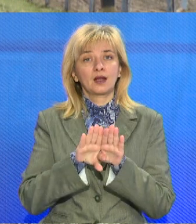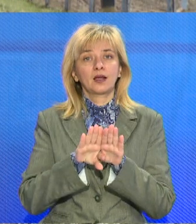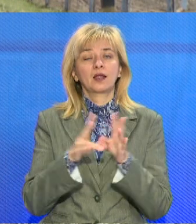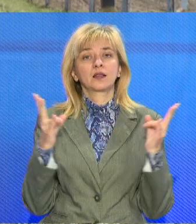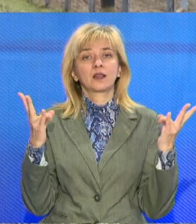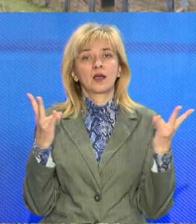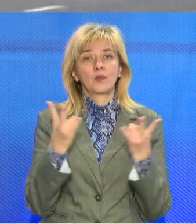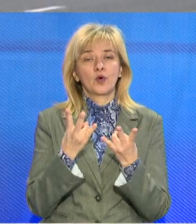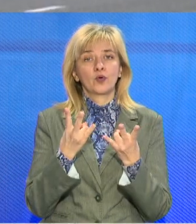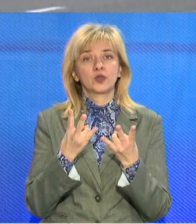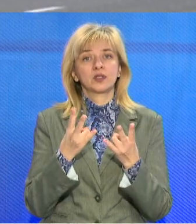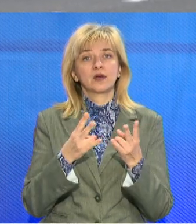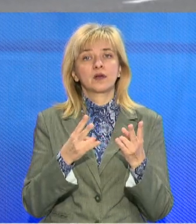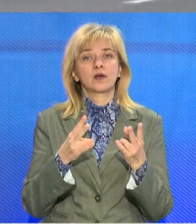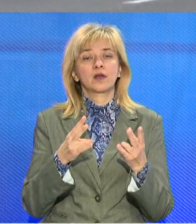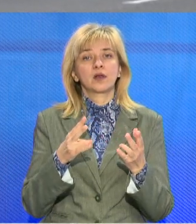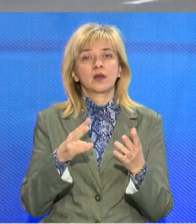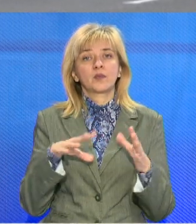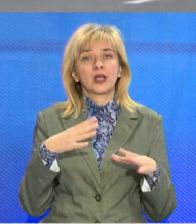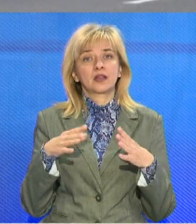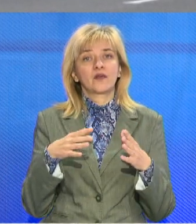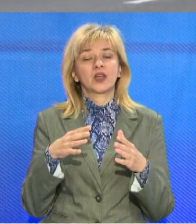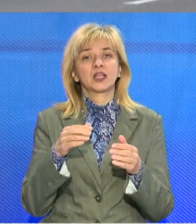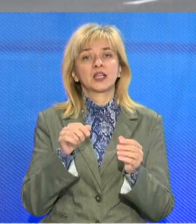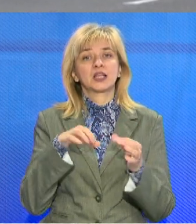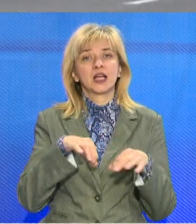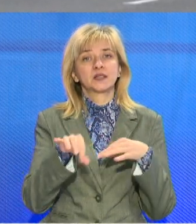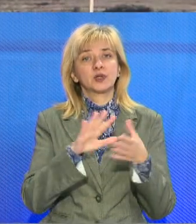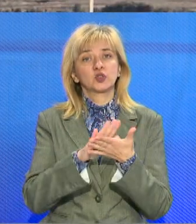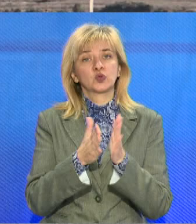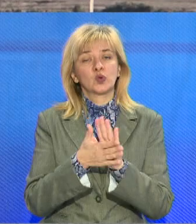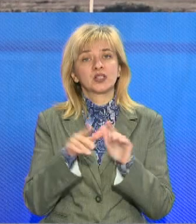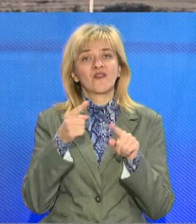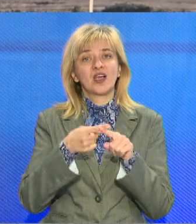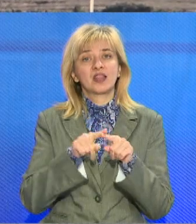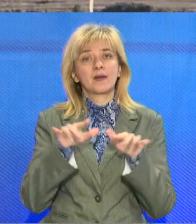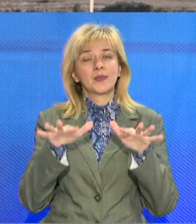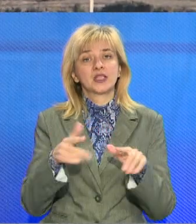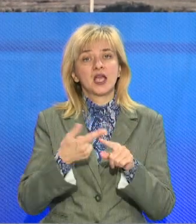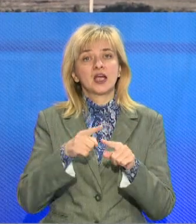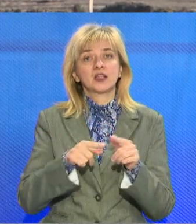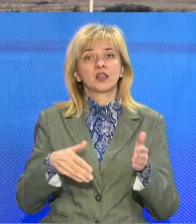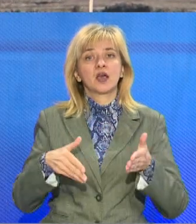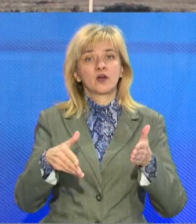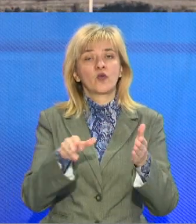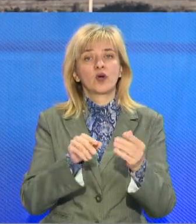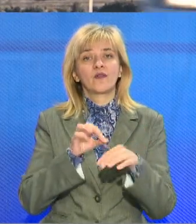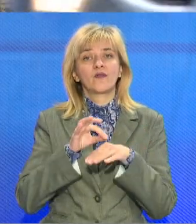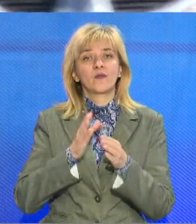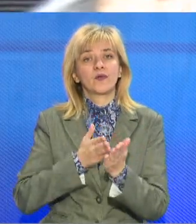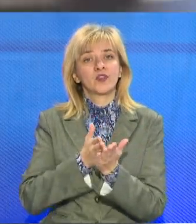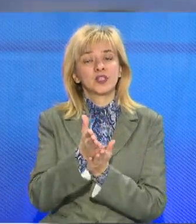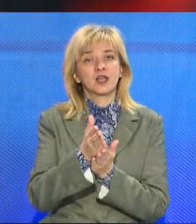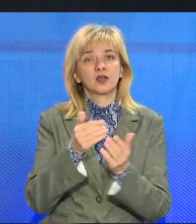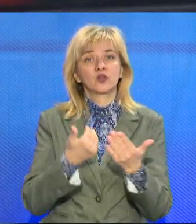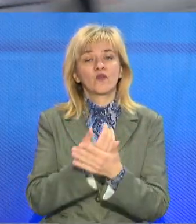специалисты, продиктована транспортной ситуацией у этом районе областного центра. Даденный участок дороги ведет до нового моста Празнёмын у Гродні,